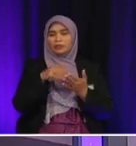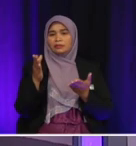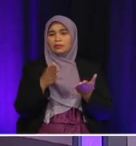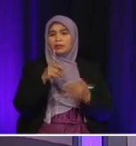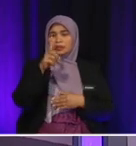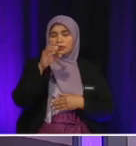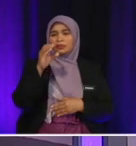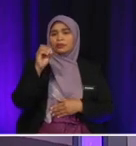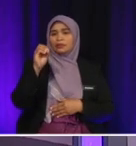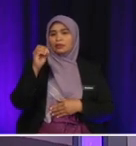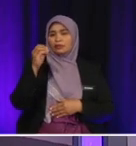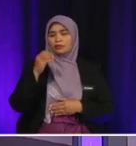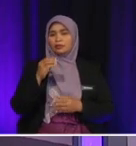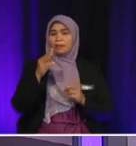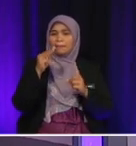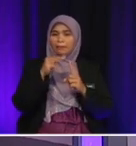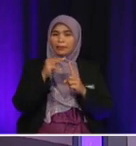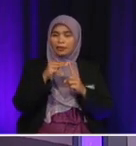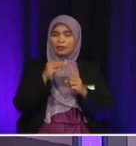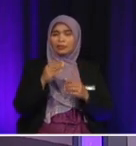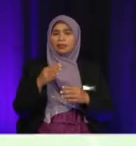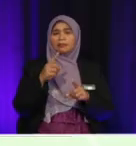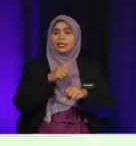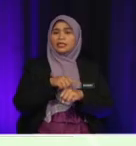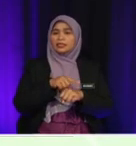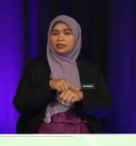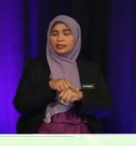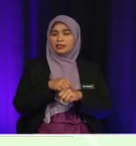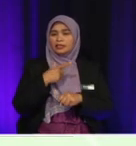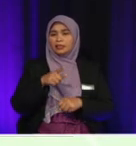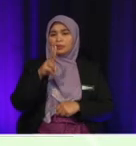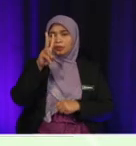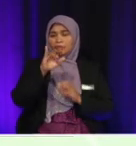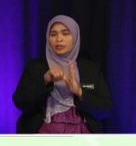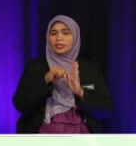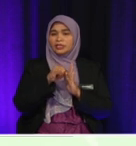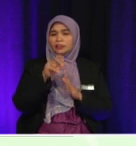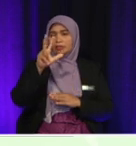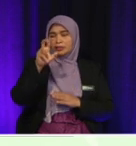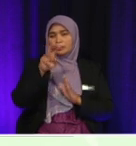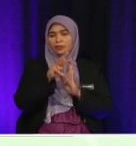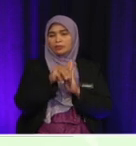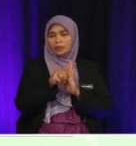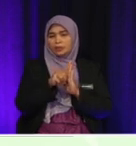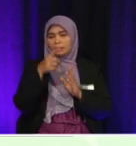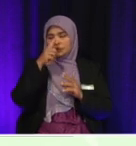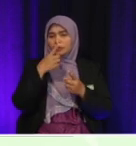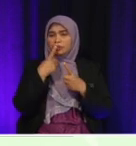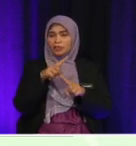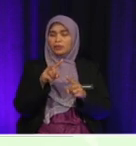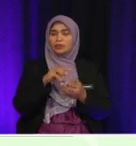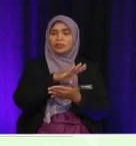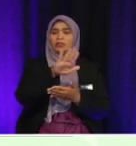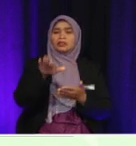dan Anda diberikan peruntukan masa selama 2 jam 30 minit untuk menjawab